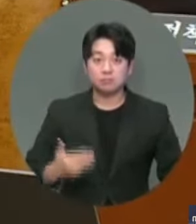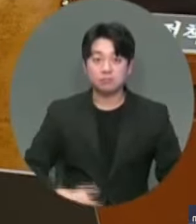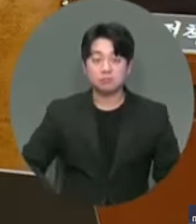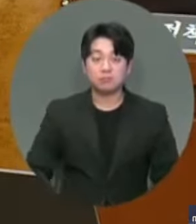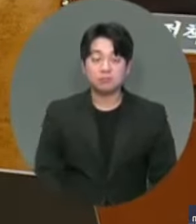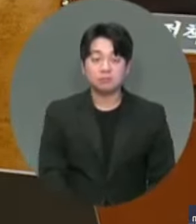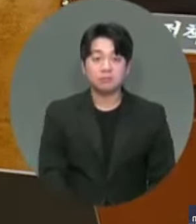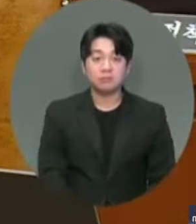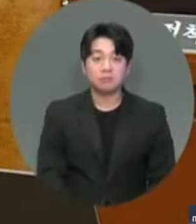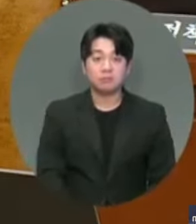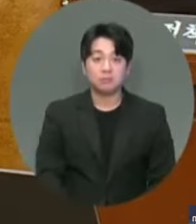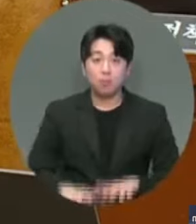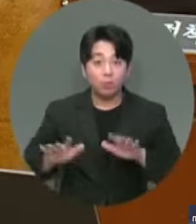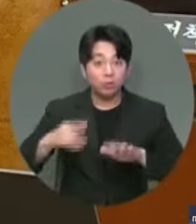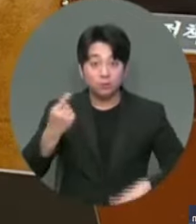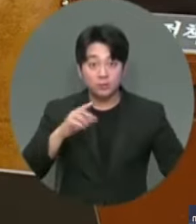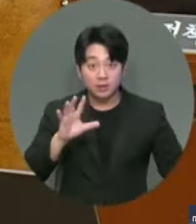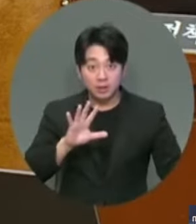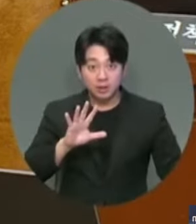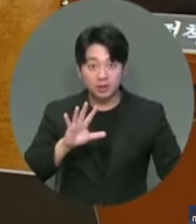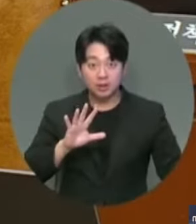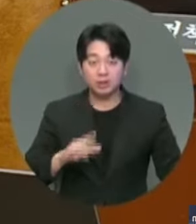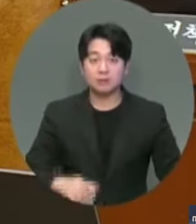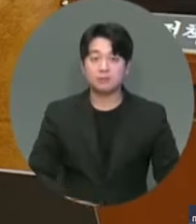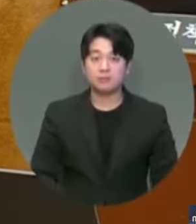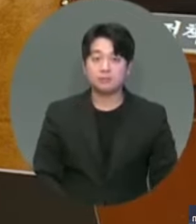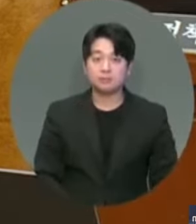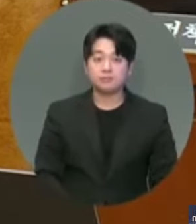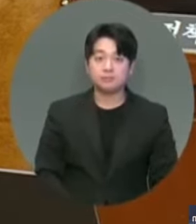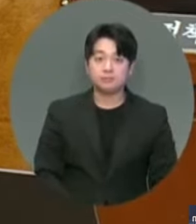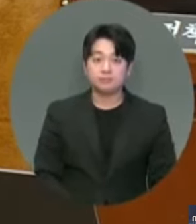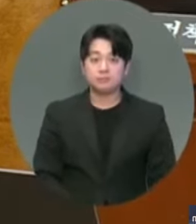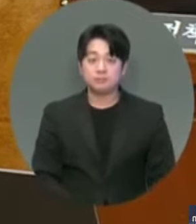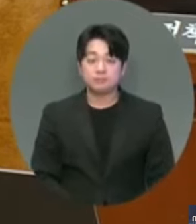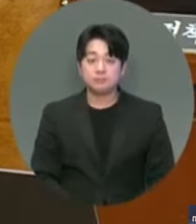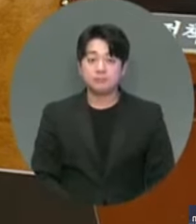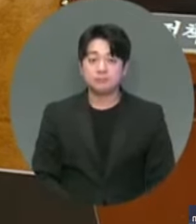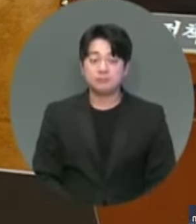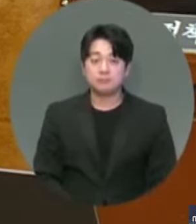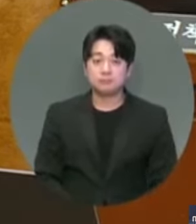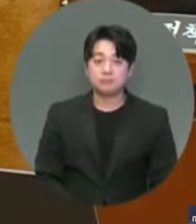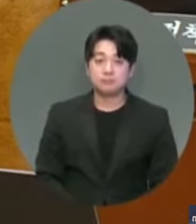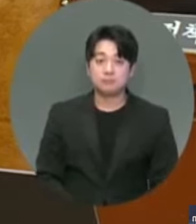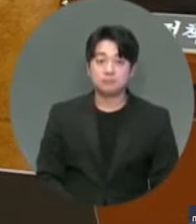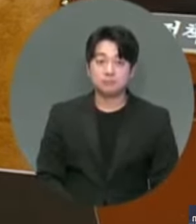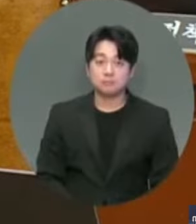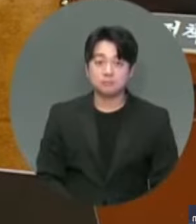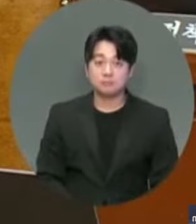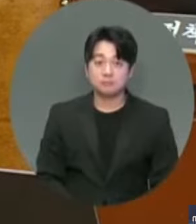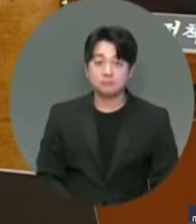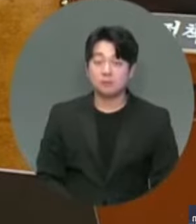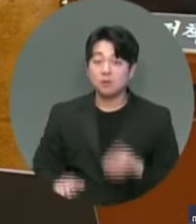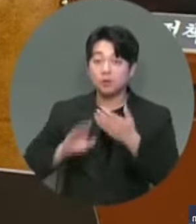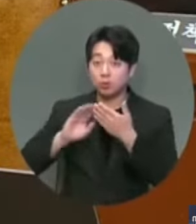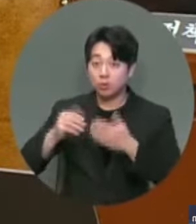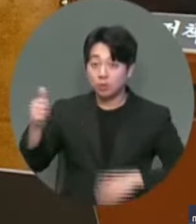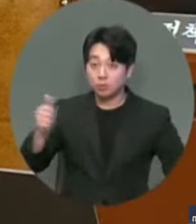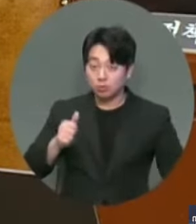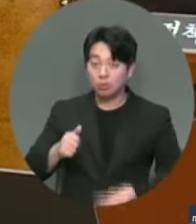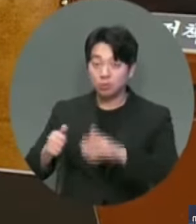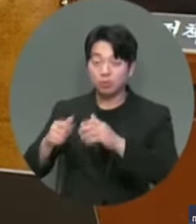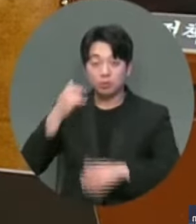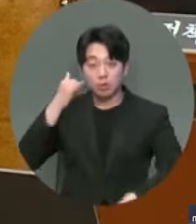아마 여기는 없을 것 같습니다. 아, 그래요? 밖에도 대기 중인 것 같습니다. 예, 그러면 정책조정국장 일단 좀 들어오시라고 연락 좀 네, 해주시고요. 그렇게